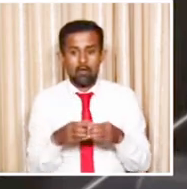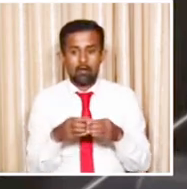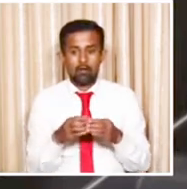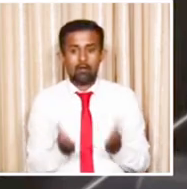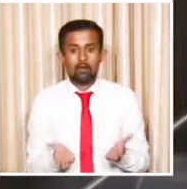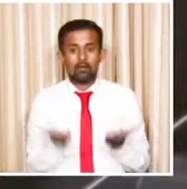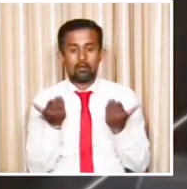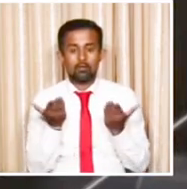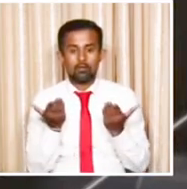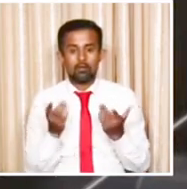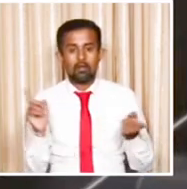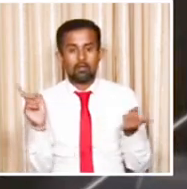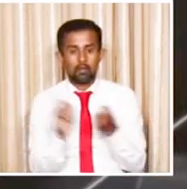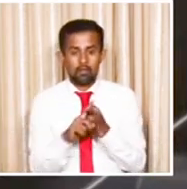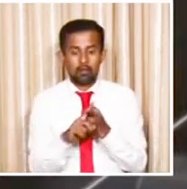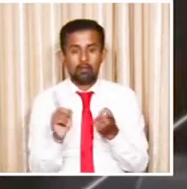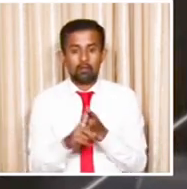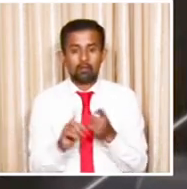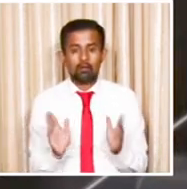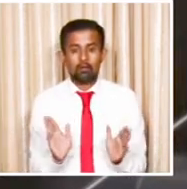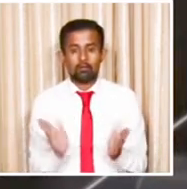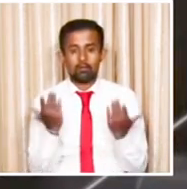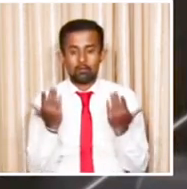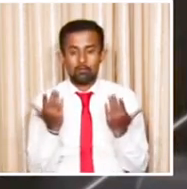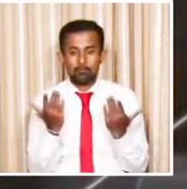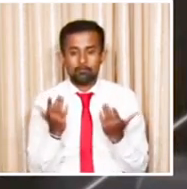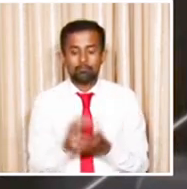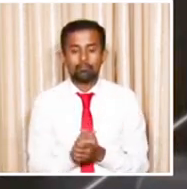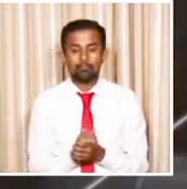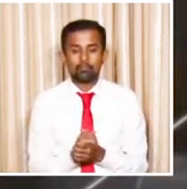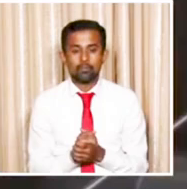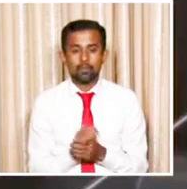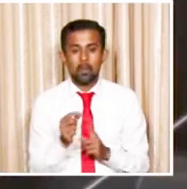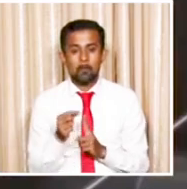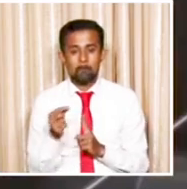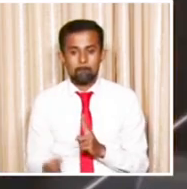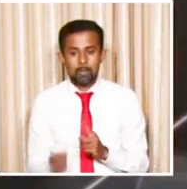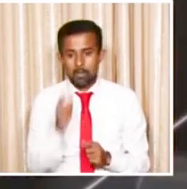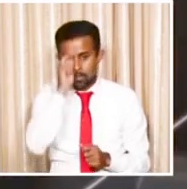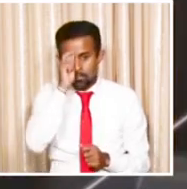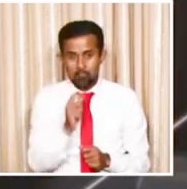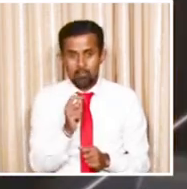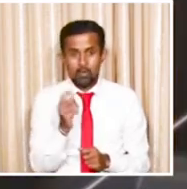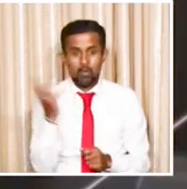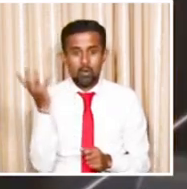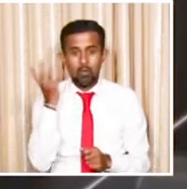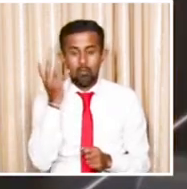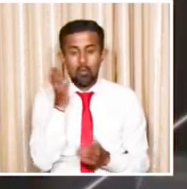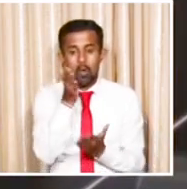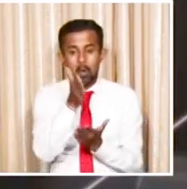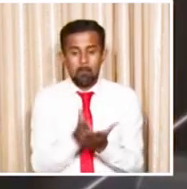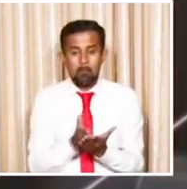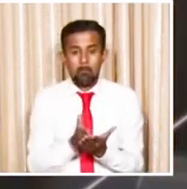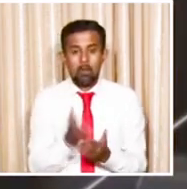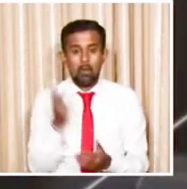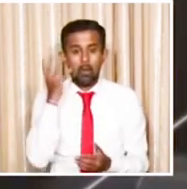ඒ වෙලාවේ කැරලි ගහන්න පටන් ගත්තා. කැරලි ගහන පටන් අරගෙන එතකොට මොකද කරේ? ප්‍රේමදාස මහත්තයා ඇවිල්ලා පොල් බෑය මිල කීයද කියලා කිව්වා.